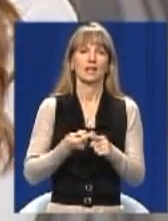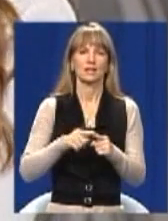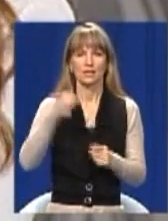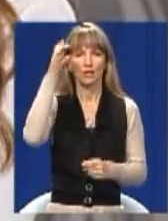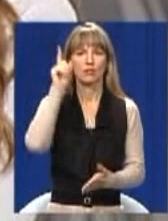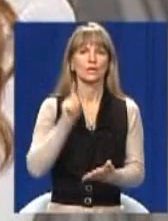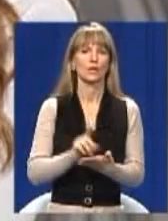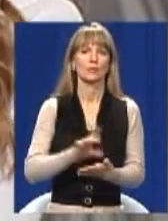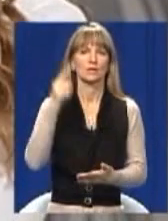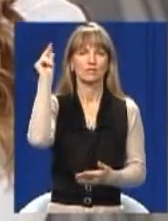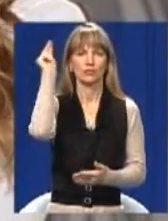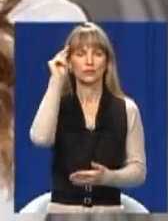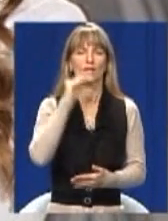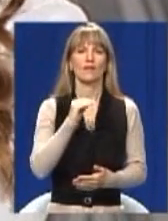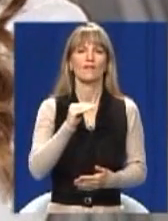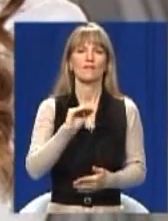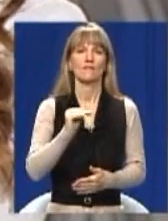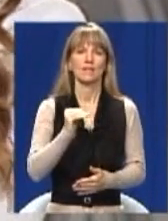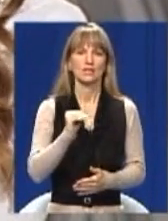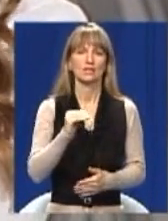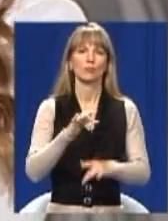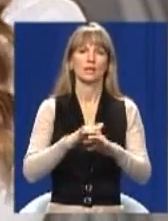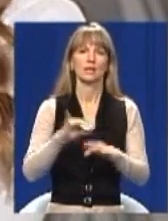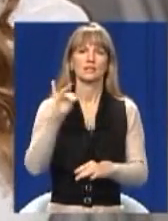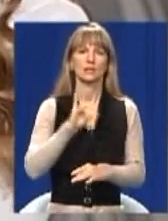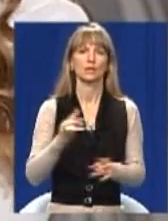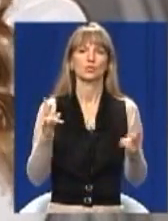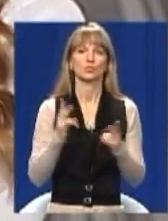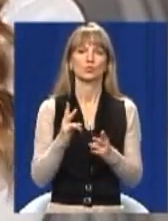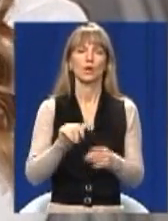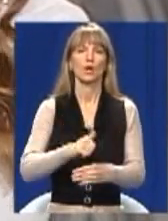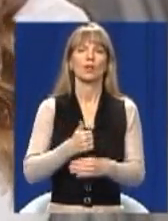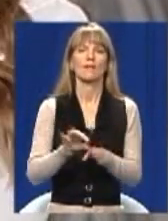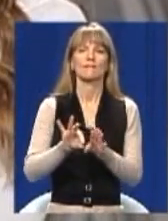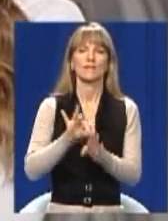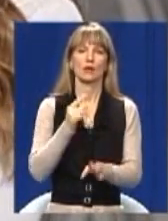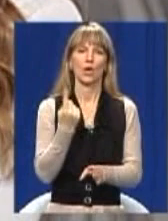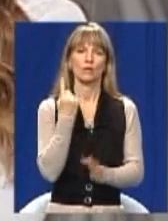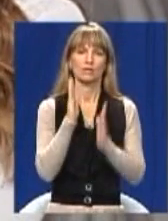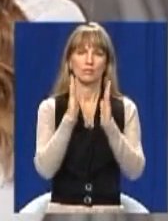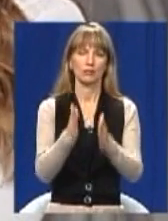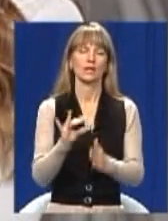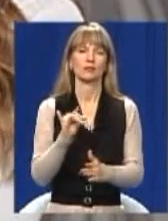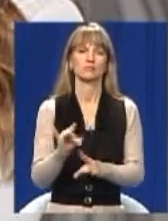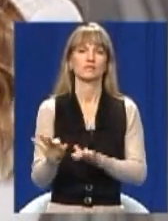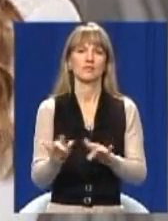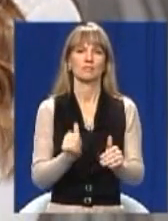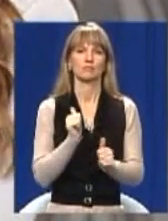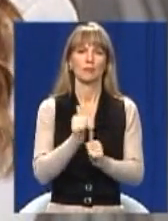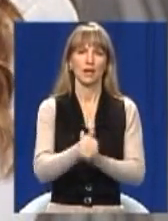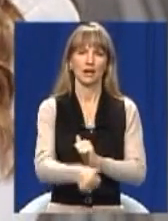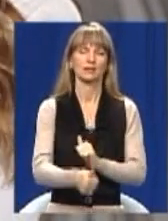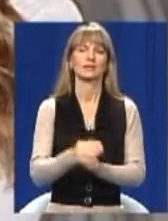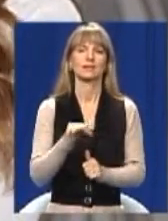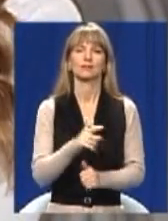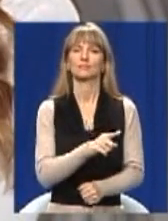Тобто не обов'язково знати там вивчати фізику, математику, там історію. Конкретно, ну, головне взяти якусь одну специфіку і йти по ній рухатися вперед,